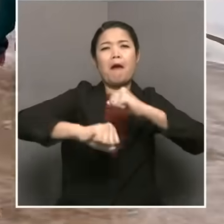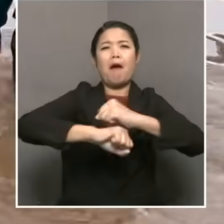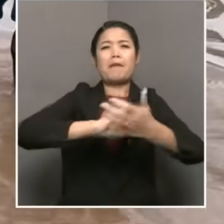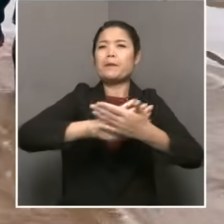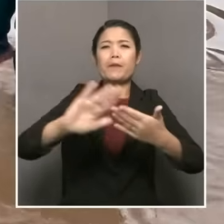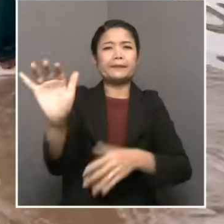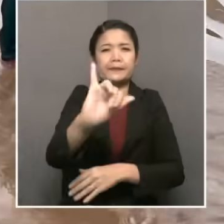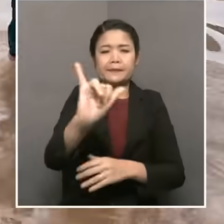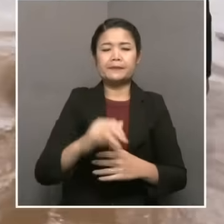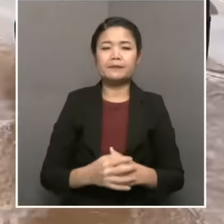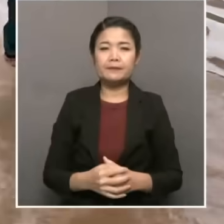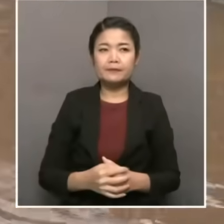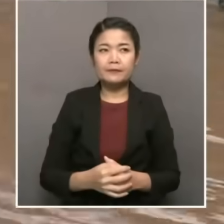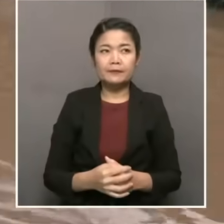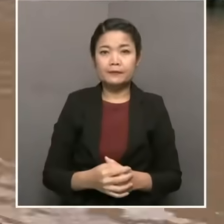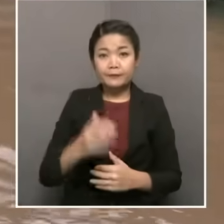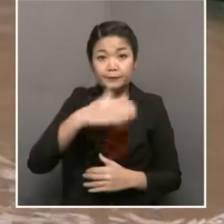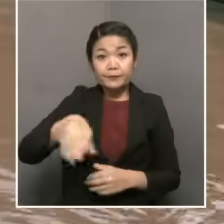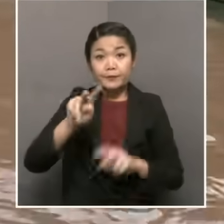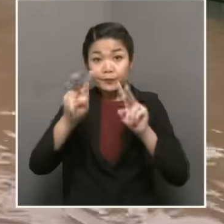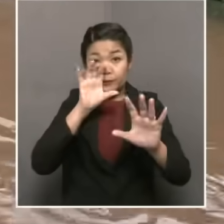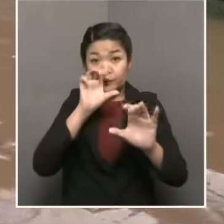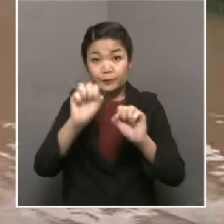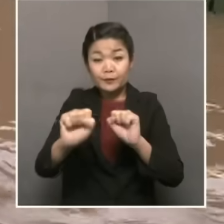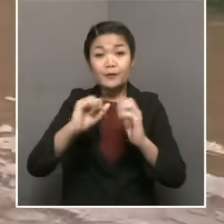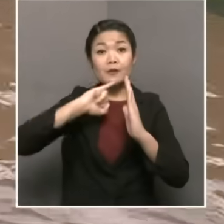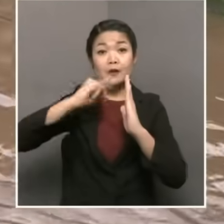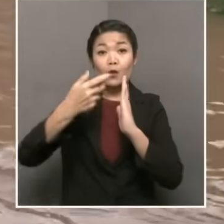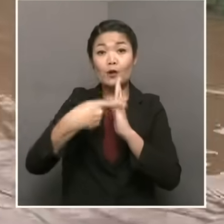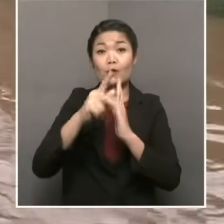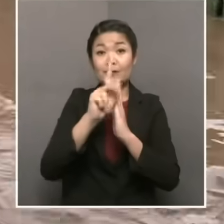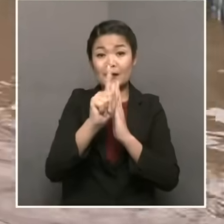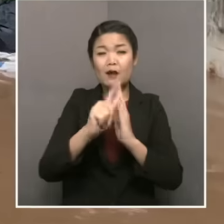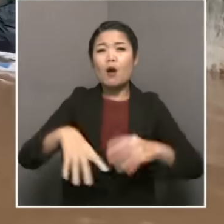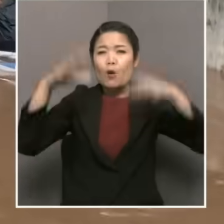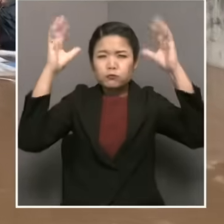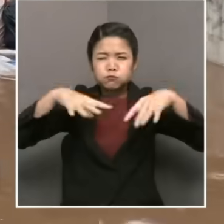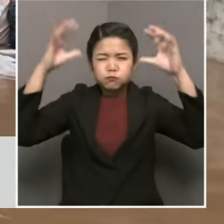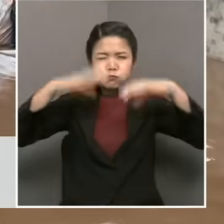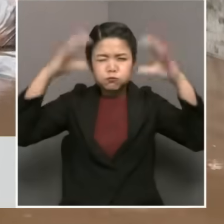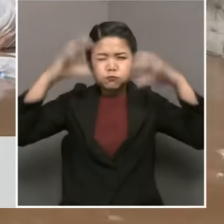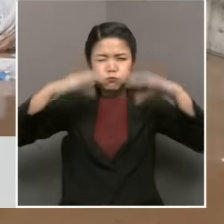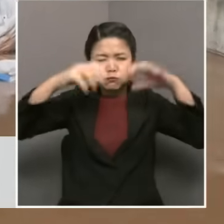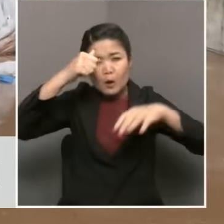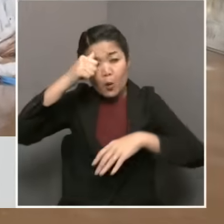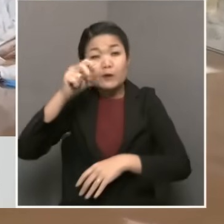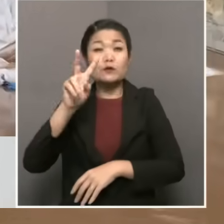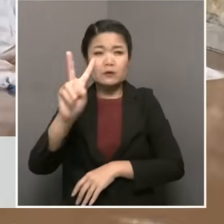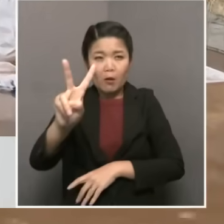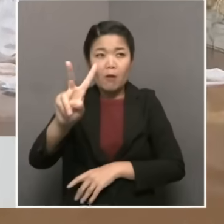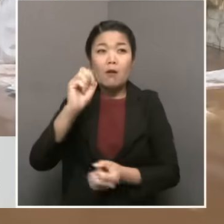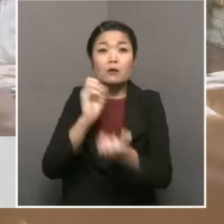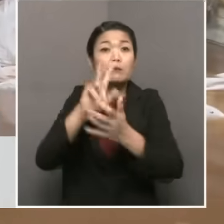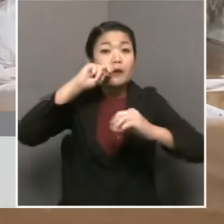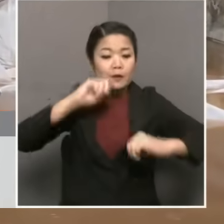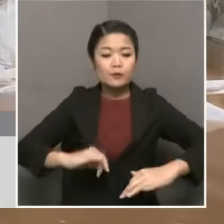ค่ะพาคุณผู้ชมไปติดตามสถานการณ์ในพื้นที่จังหวัดขอนแก่นนะคะฝนตกหนักติดต่อกัน 2วันเกิดน้ำท่วมขัง